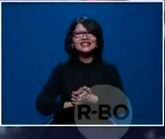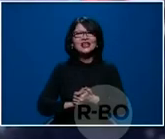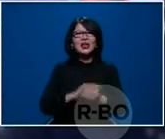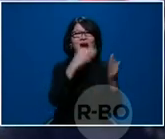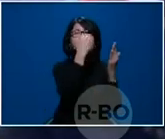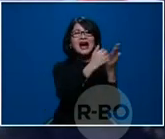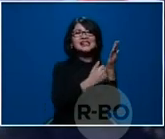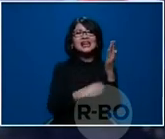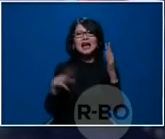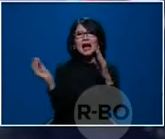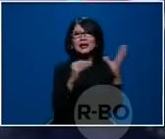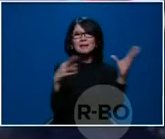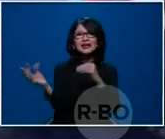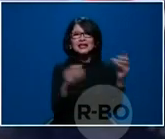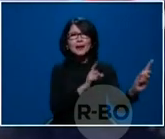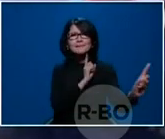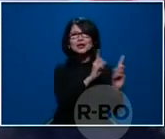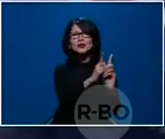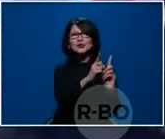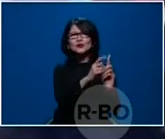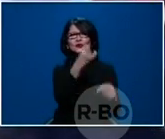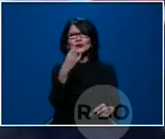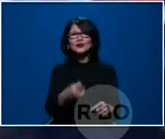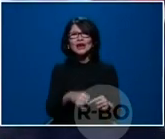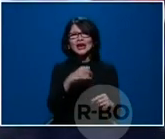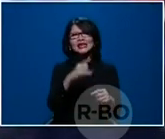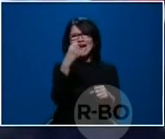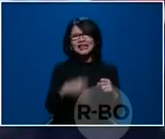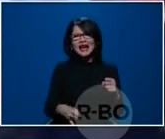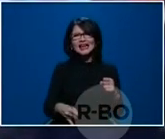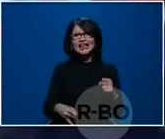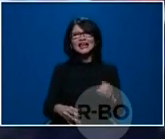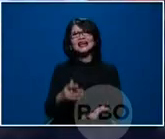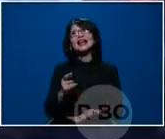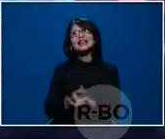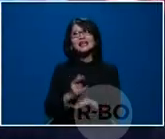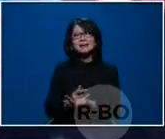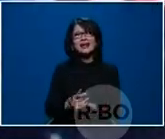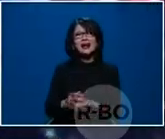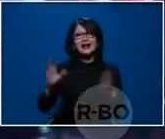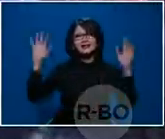menuju titik akhir tapi kami masih punya satu sesi lagi Tetaplah bersama kami